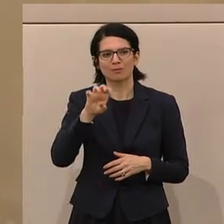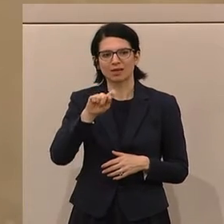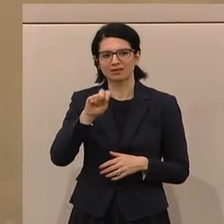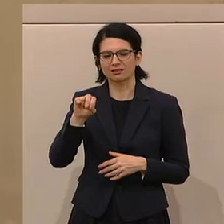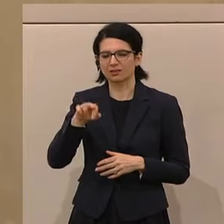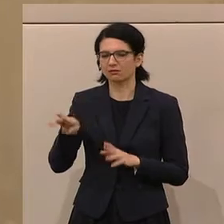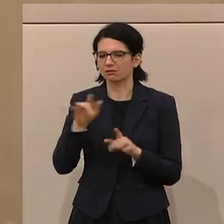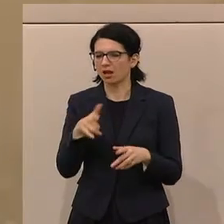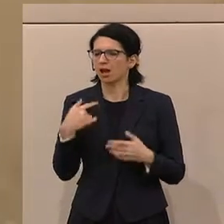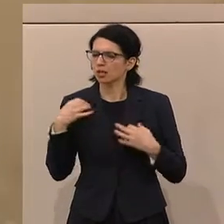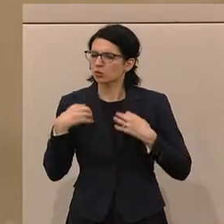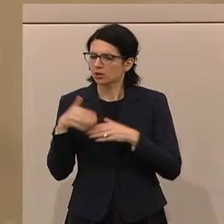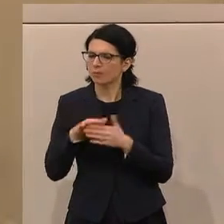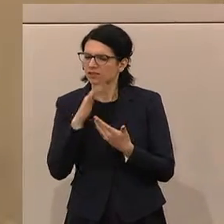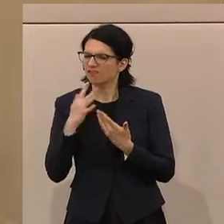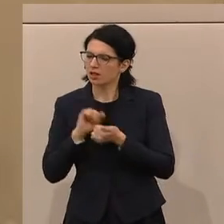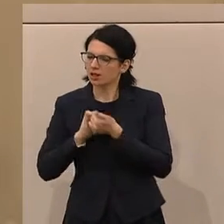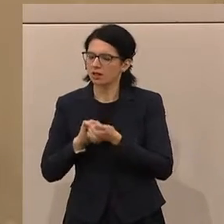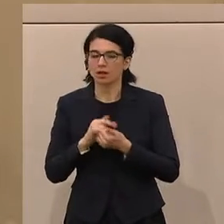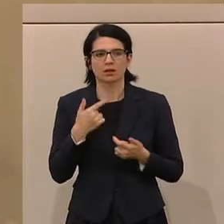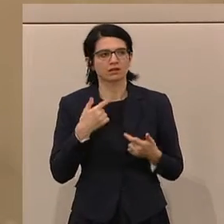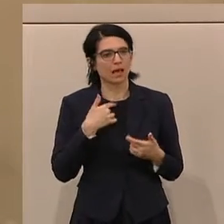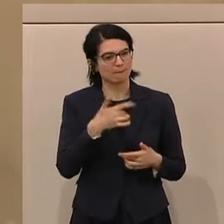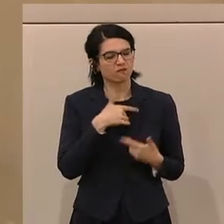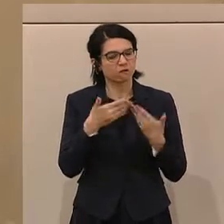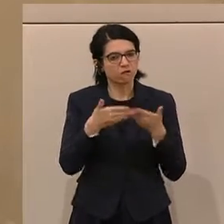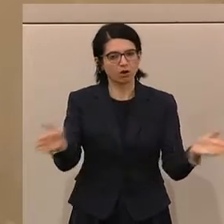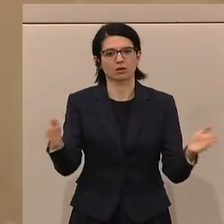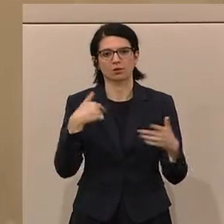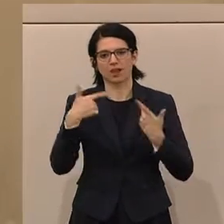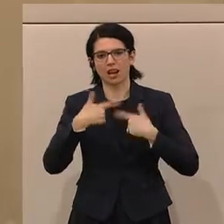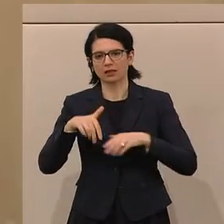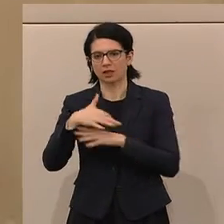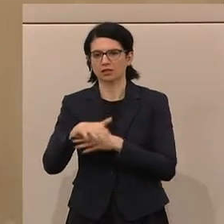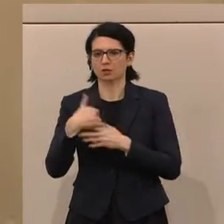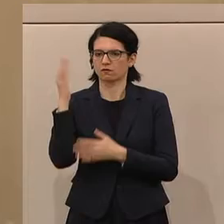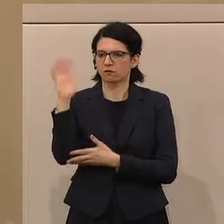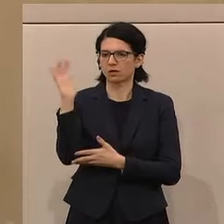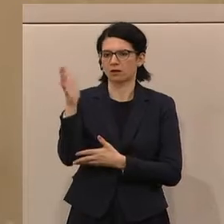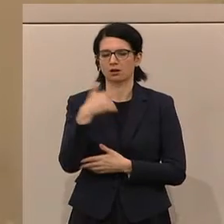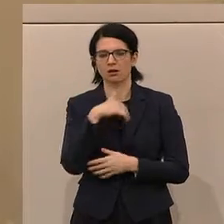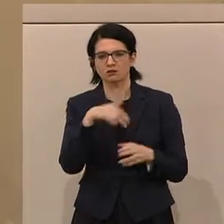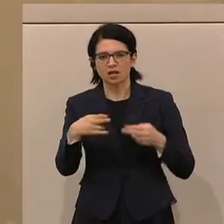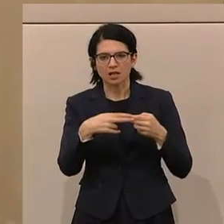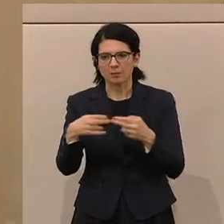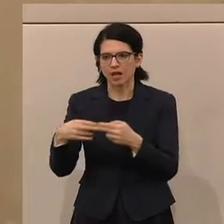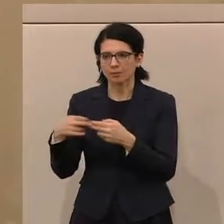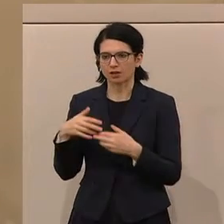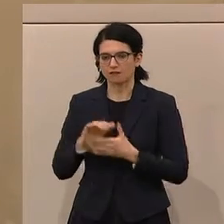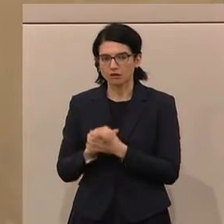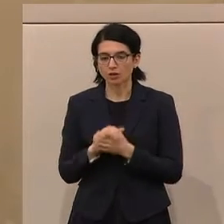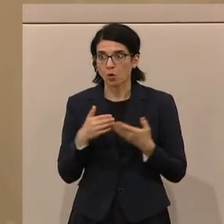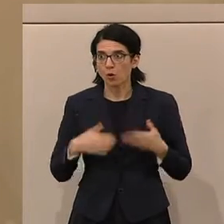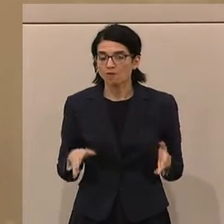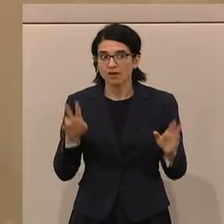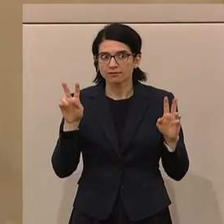Bereich der gesunden Gemeinde, wo man einfach dann rausgeht zur Bevölkerung, wo man in Landgasthäusern Vorträge hält, wo auf einmal Nachbarn, Freunde, Bekannte ganz offen